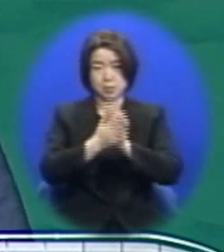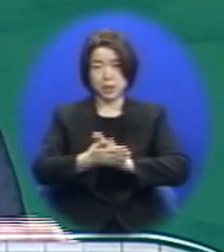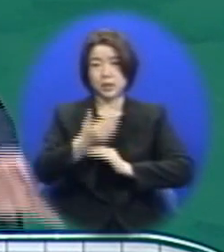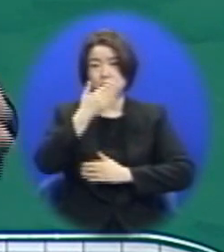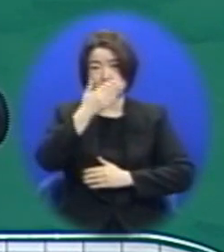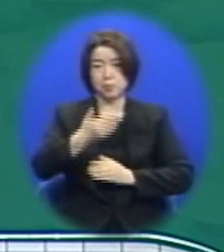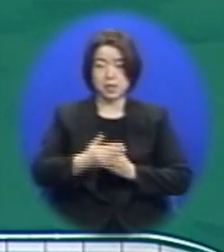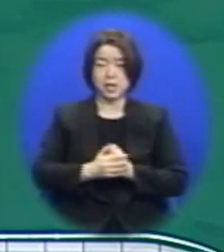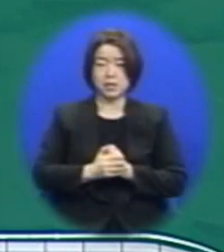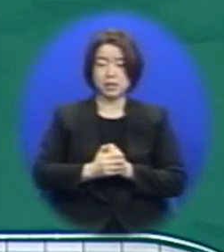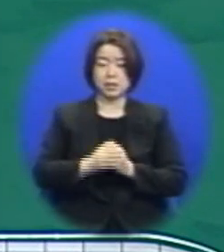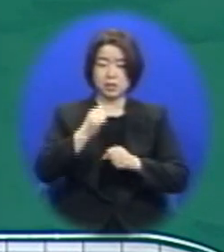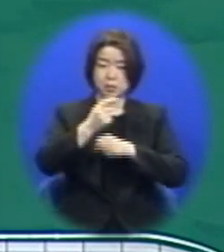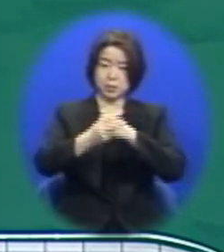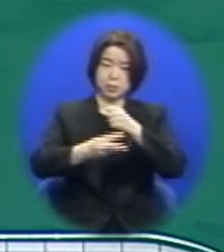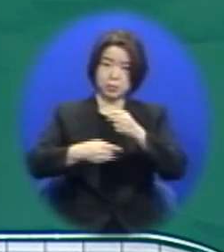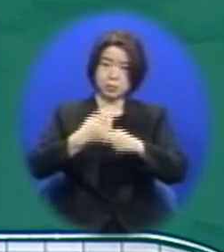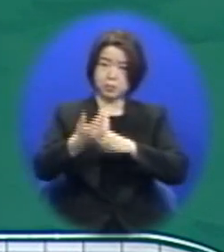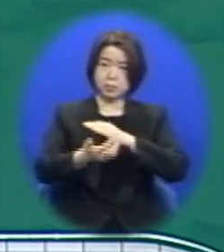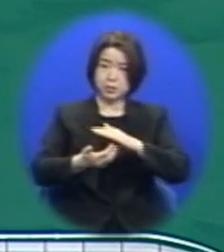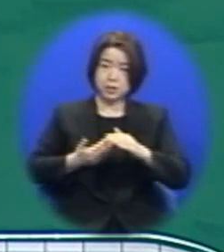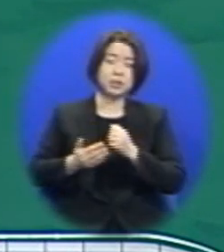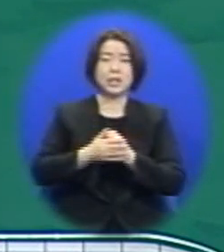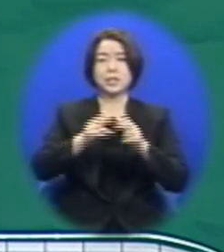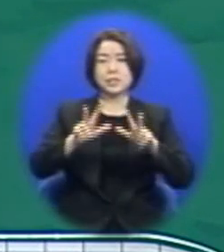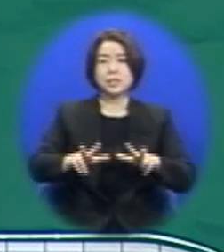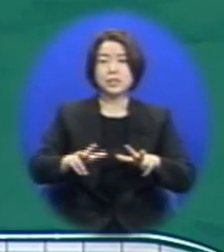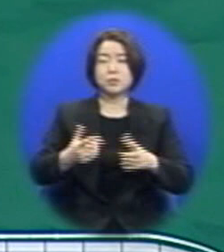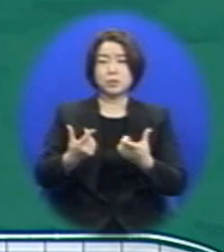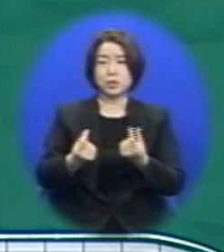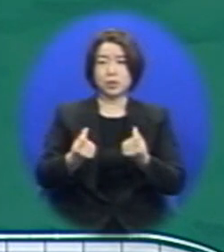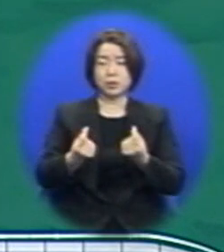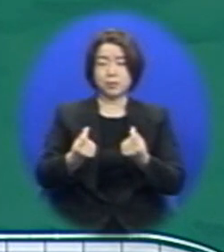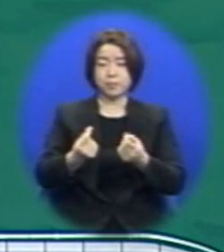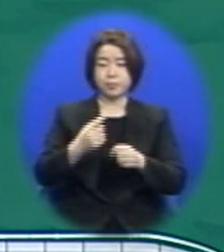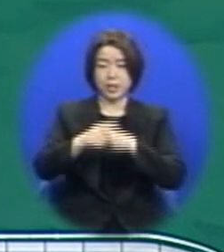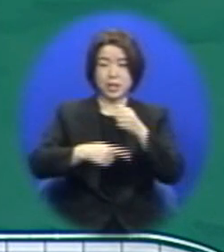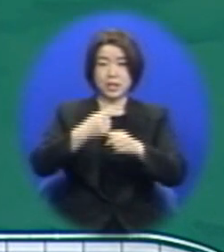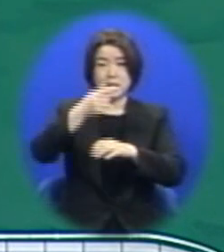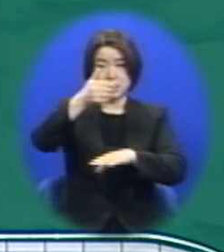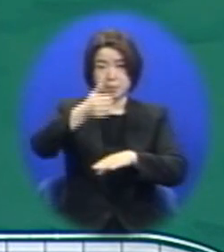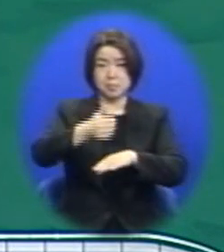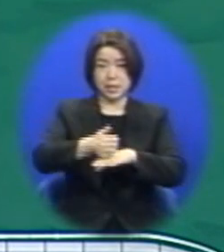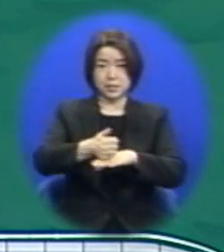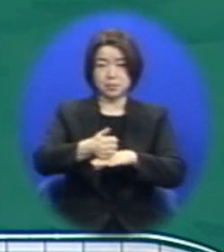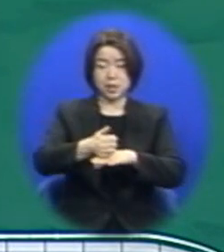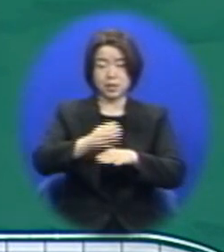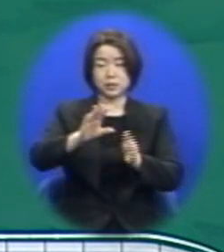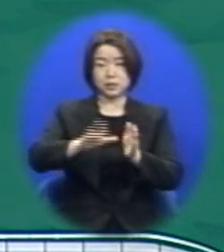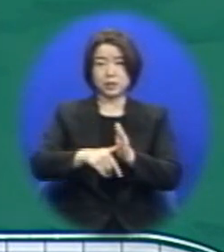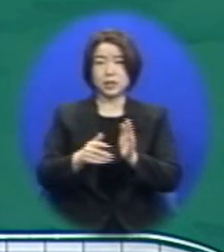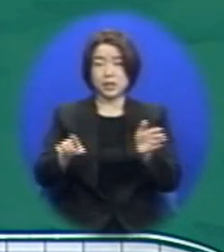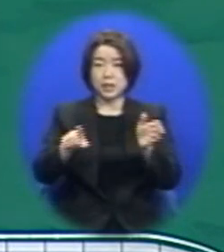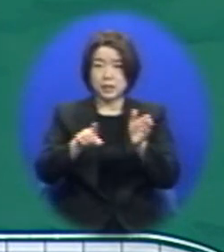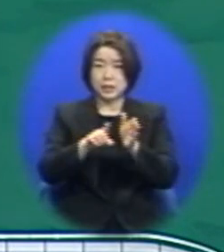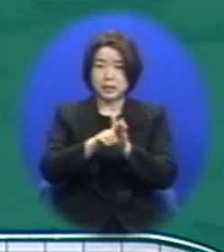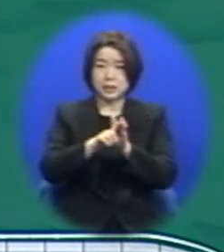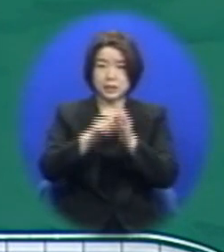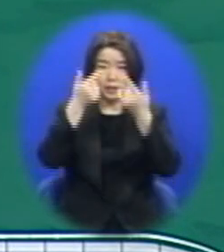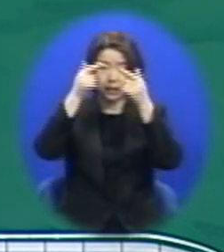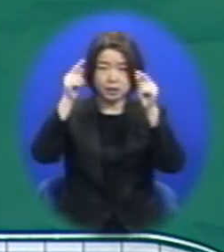거예요. 몇 해 전에 지금처럼 이렇게 연말에 신대원 졸업을 하는 전도사님 한